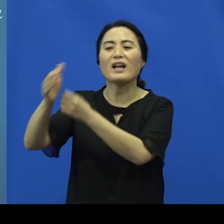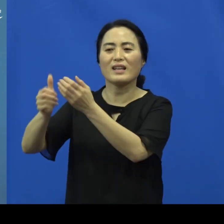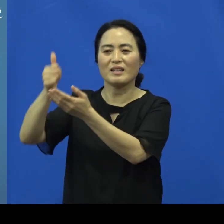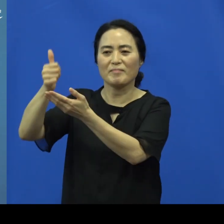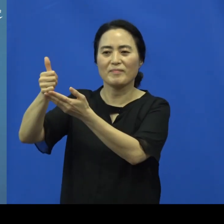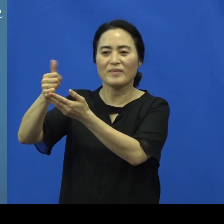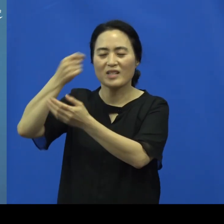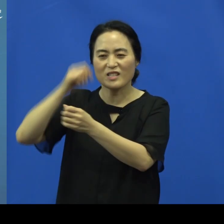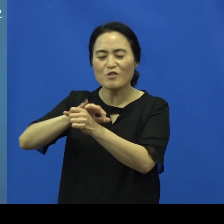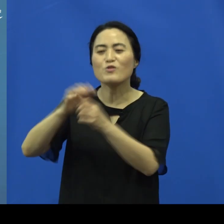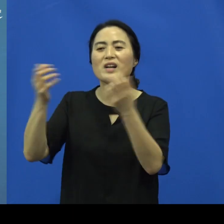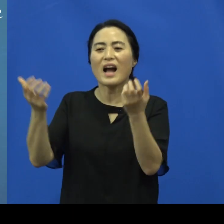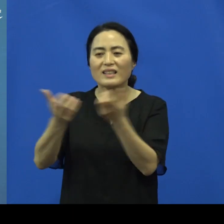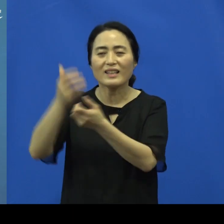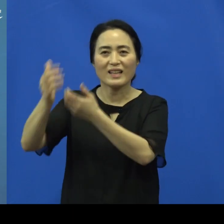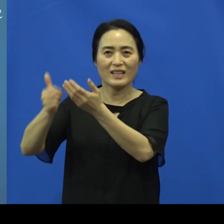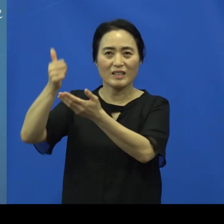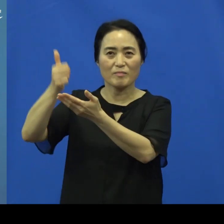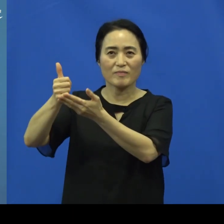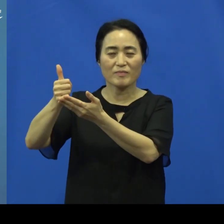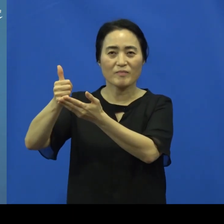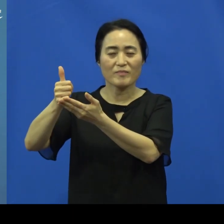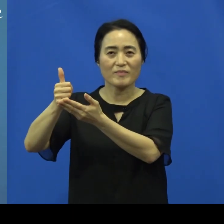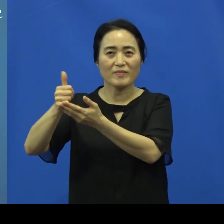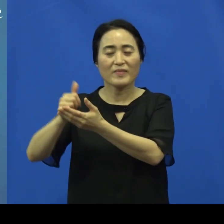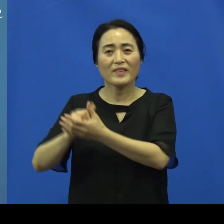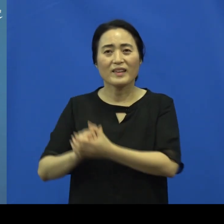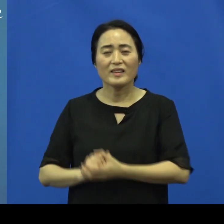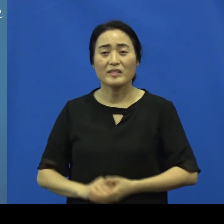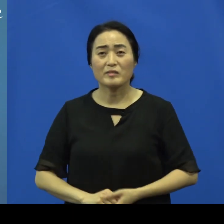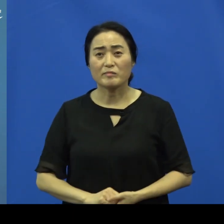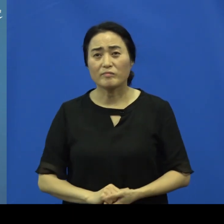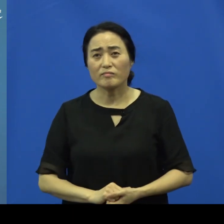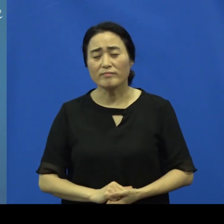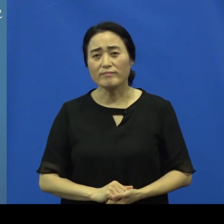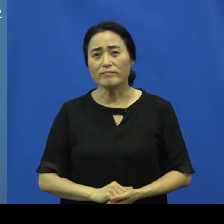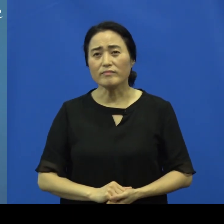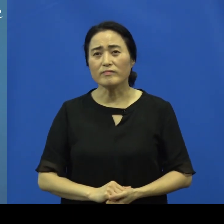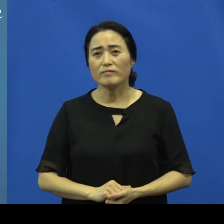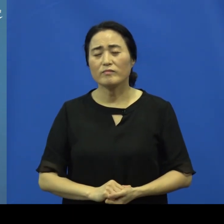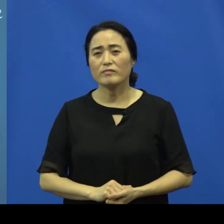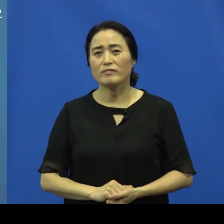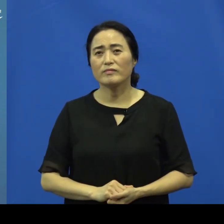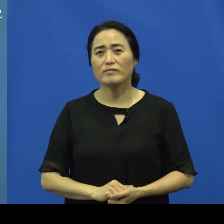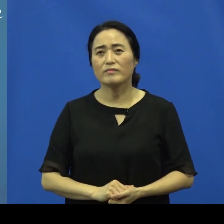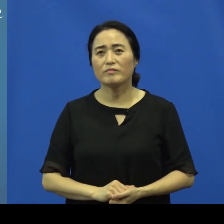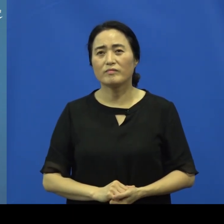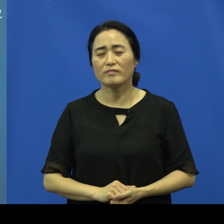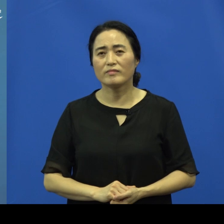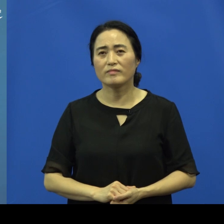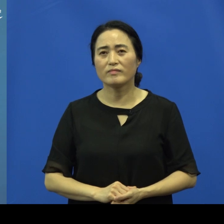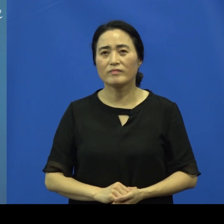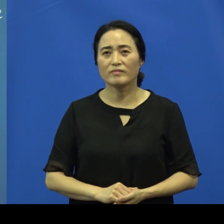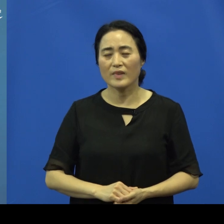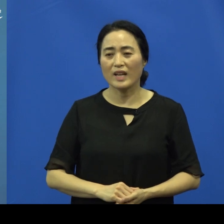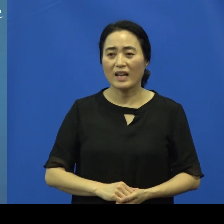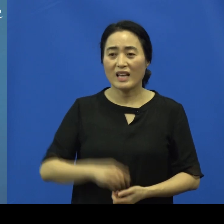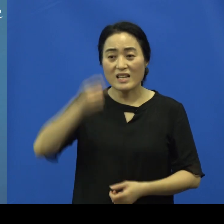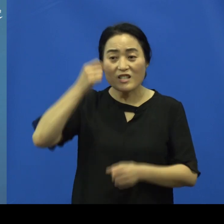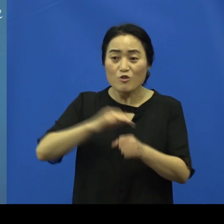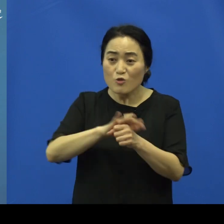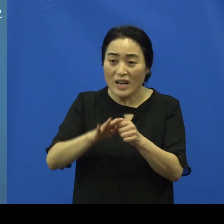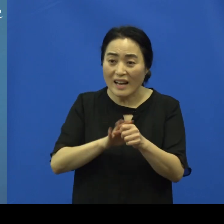그래서 이 긍휼, 이 스프랑크 니조마이라고 하는 이 단어를 영어로는 compassion이라고